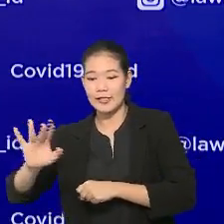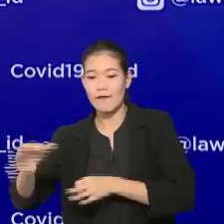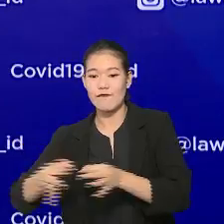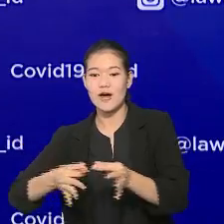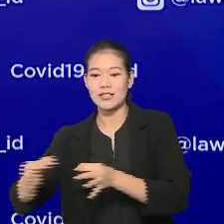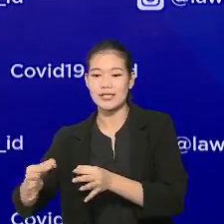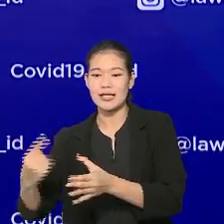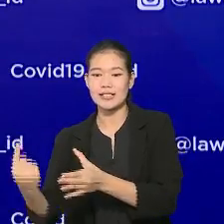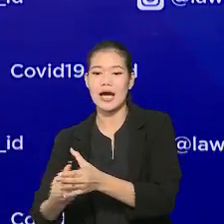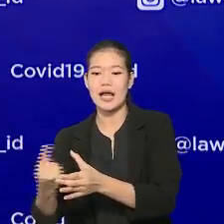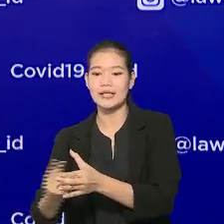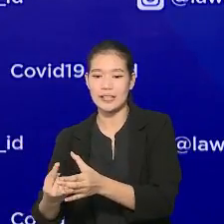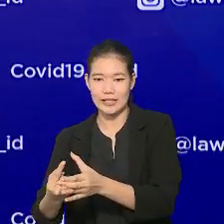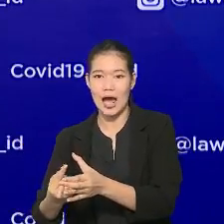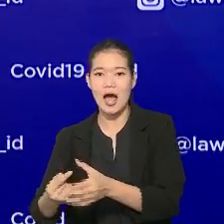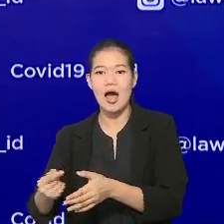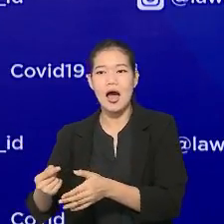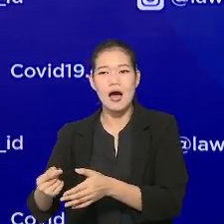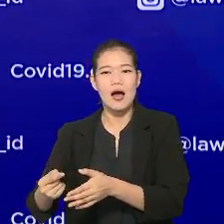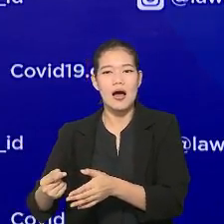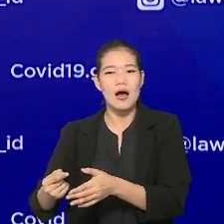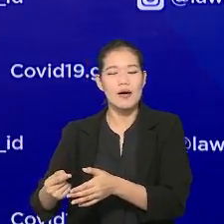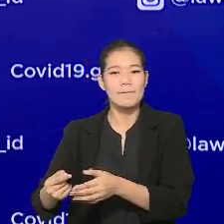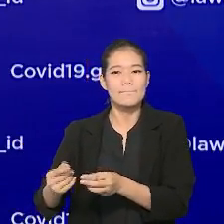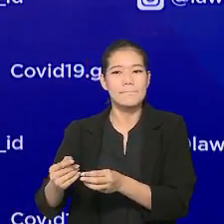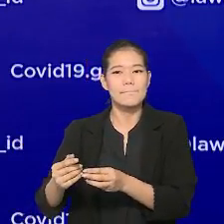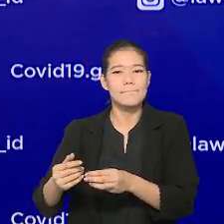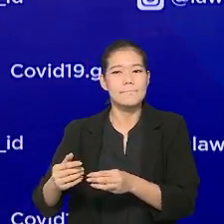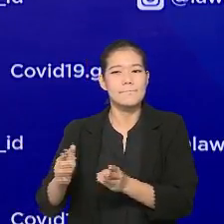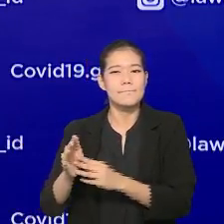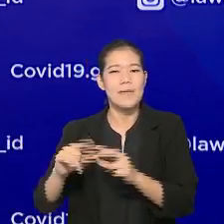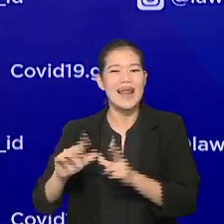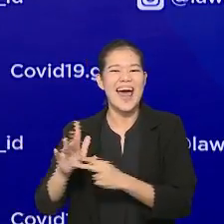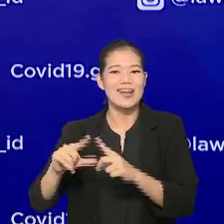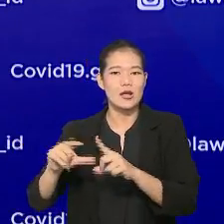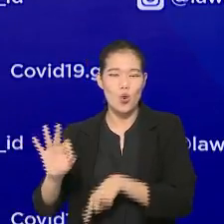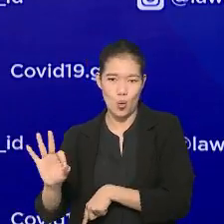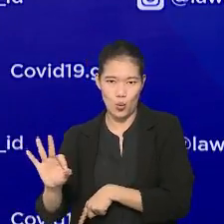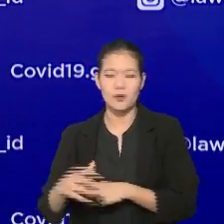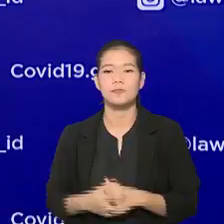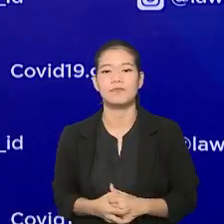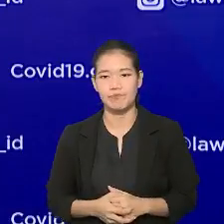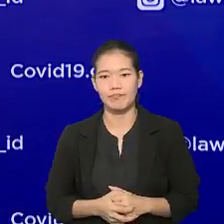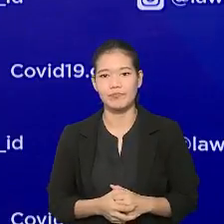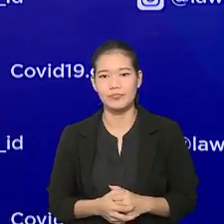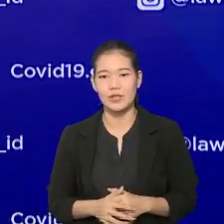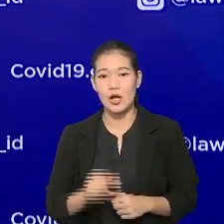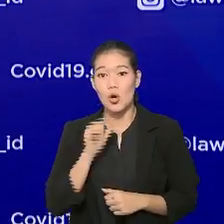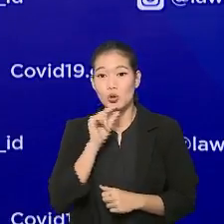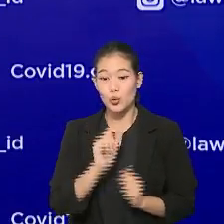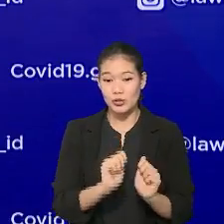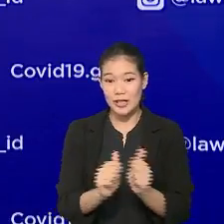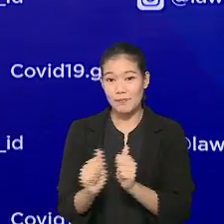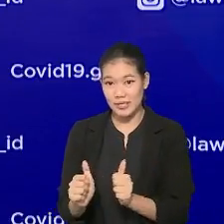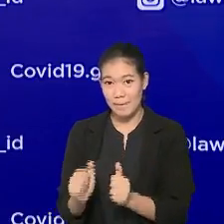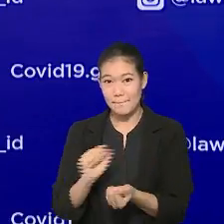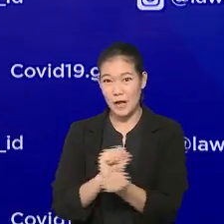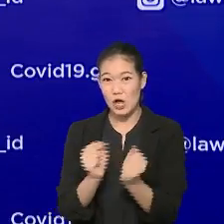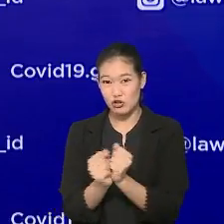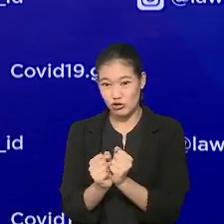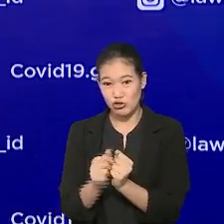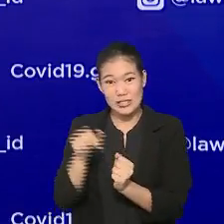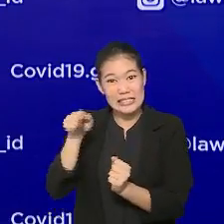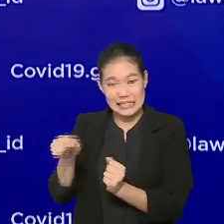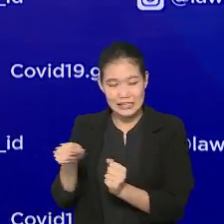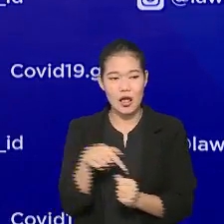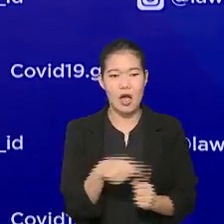fasilitas karantina di Manado. Dalam menghadapi update kondisi kasus saat ini, maka pemerintah